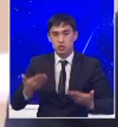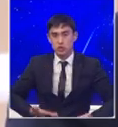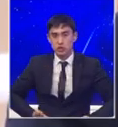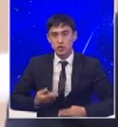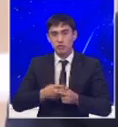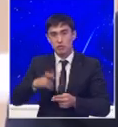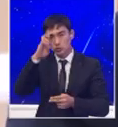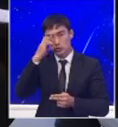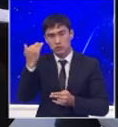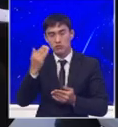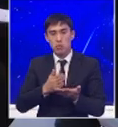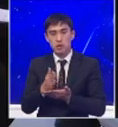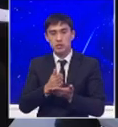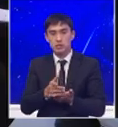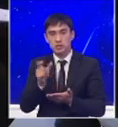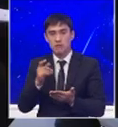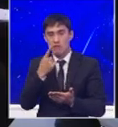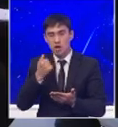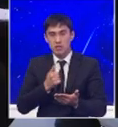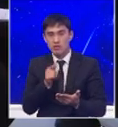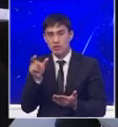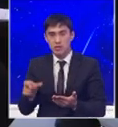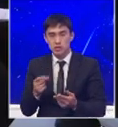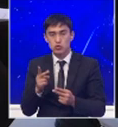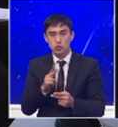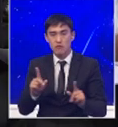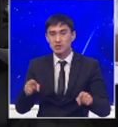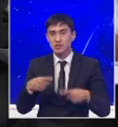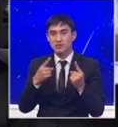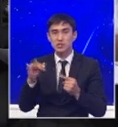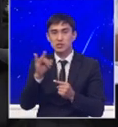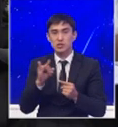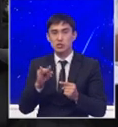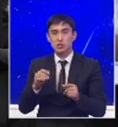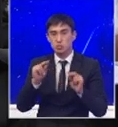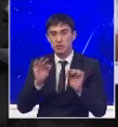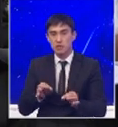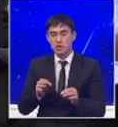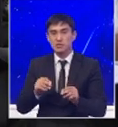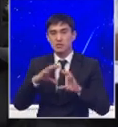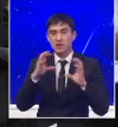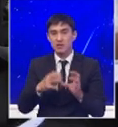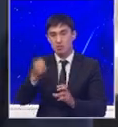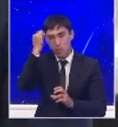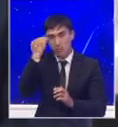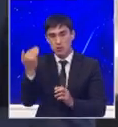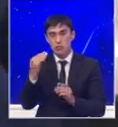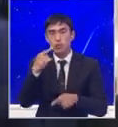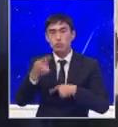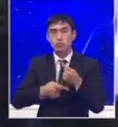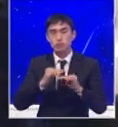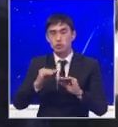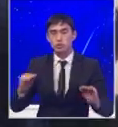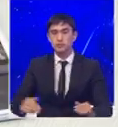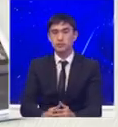выдающегося государственного, политического и военного деятеля, чтобы восстановить историческую справедливость и сохранить память о нем для будущих